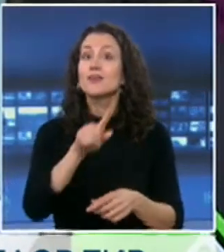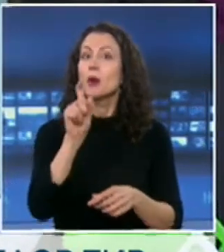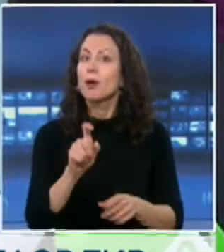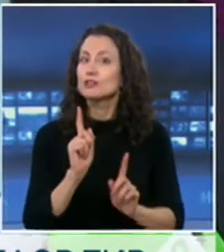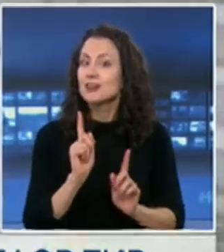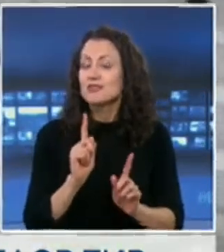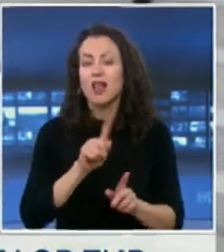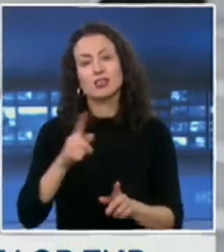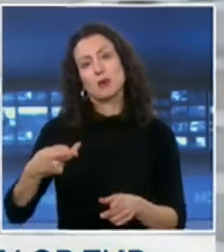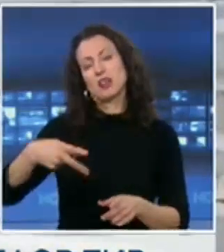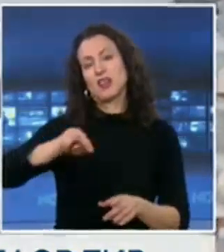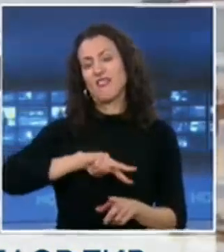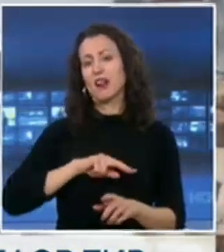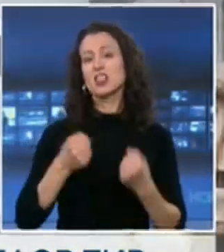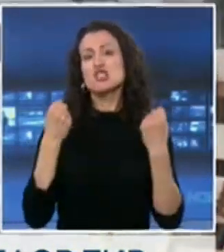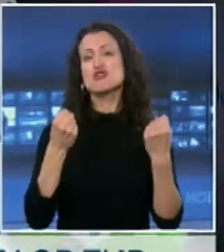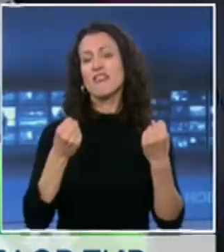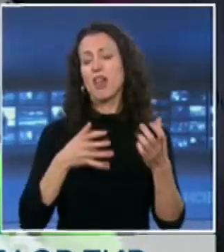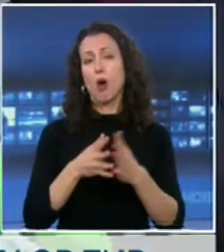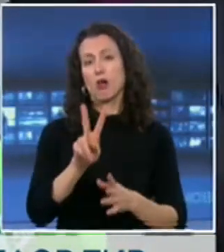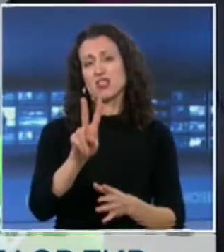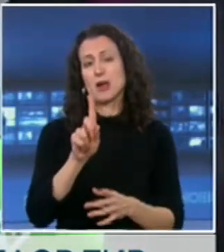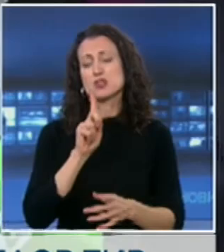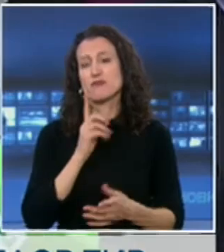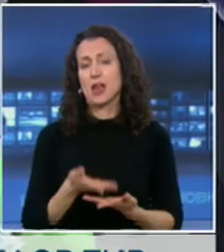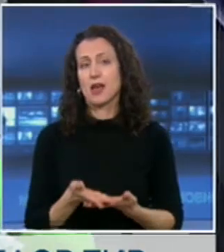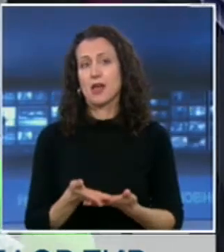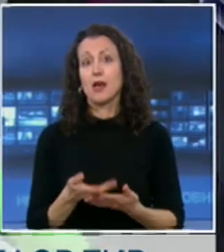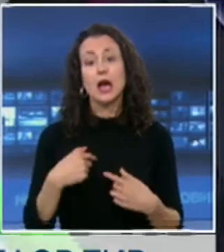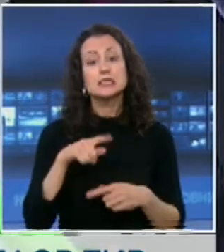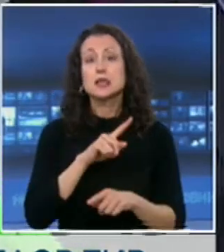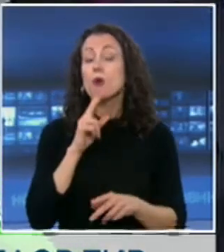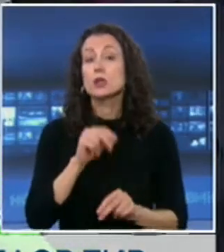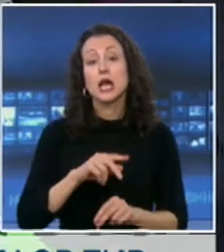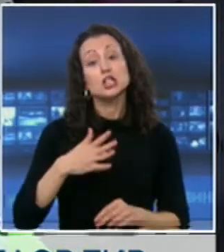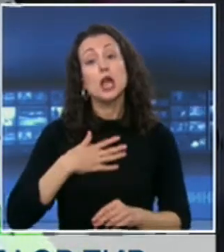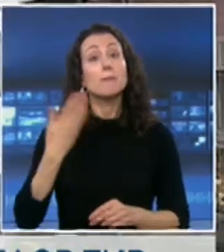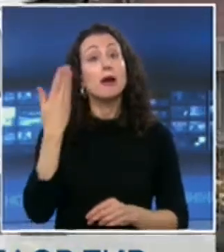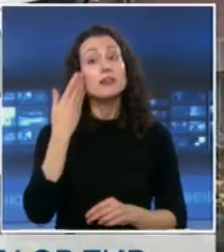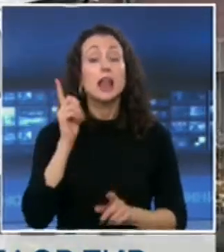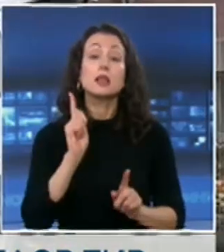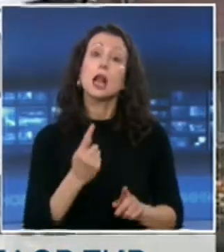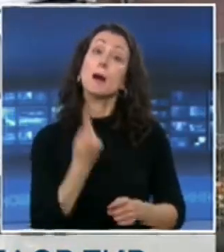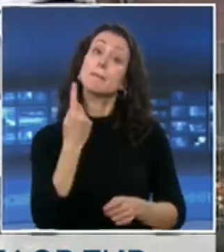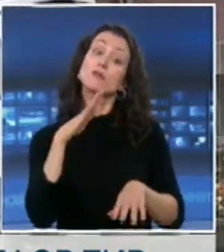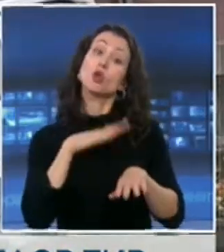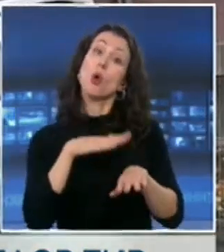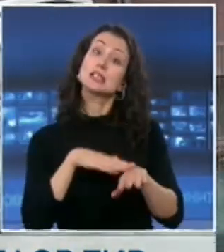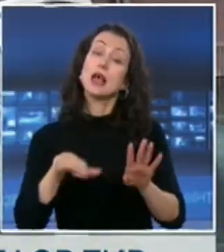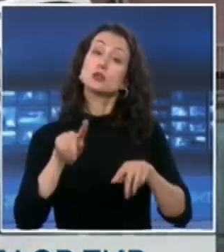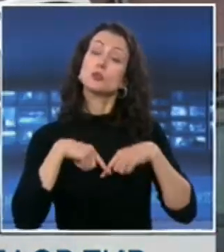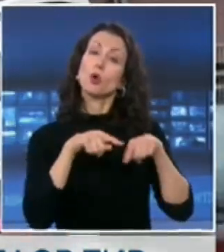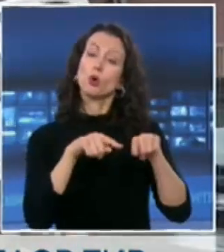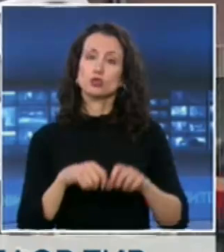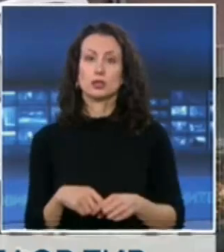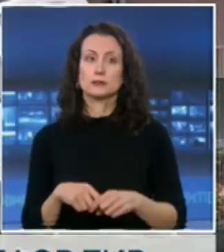ще върне нещата назад. Не мога да кажа, че има вина в този случай, докато това не се докаже от прокуратурата. Според юристи по медицинско